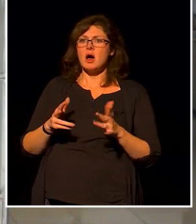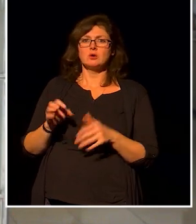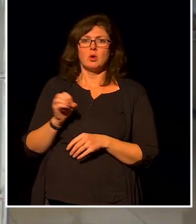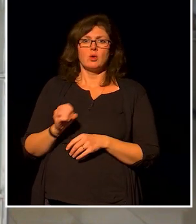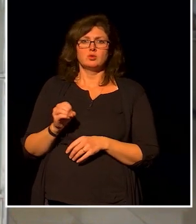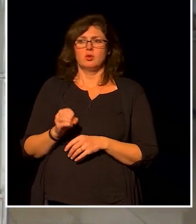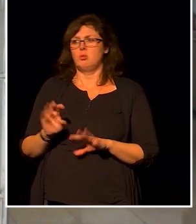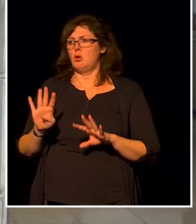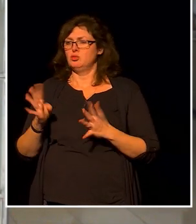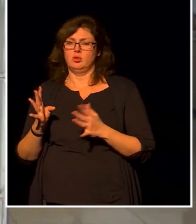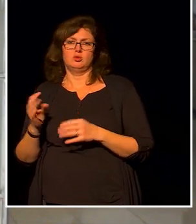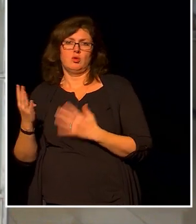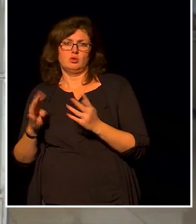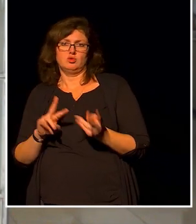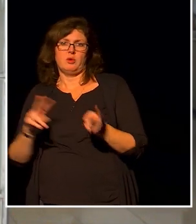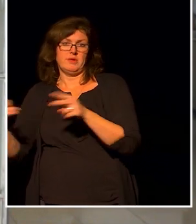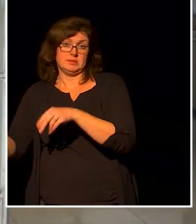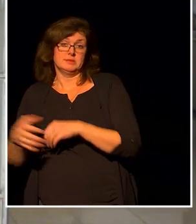überzulegen.